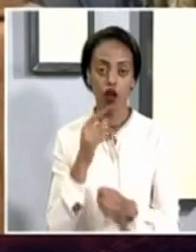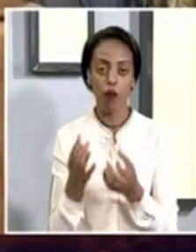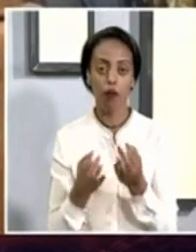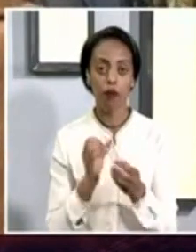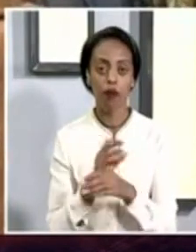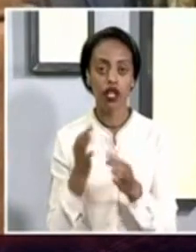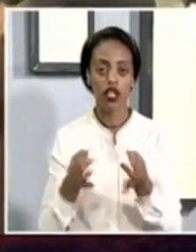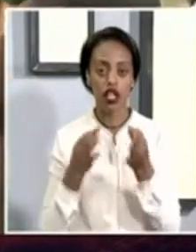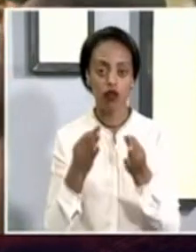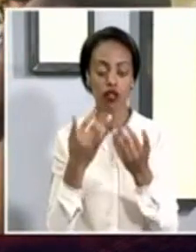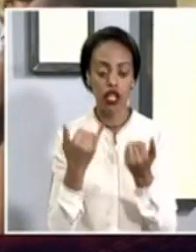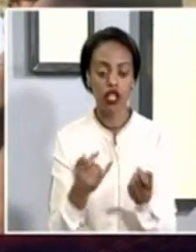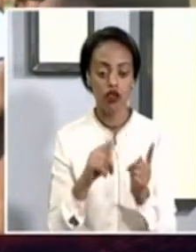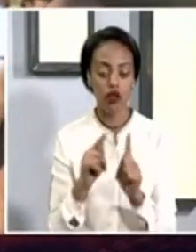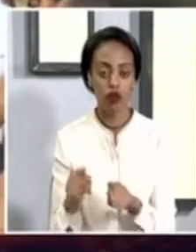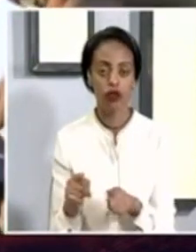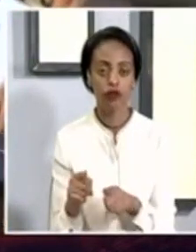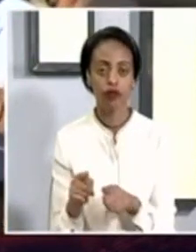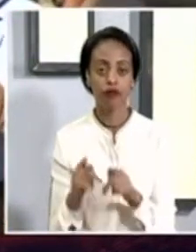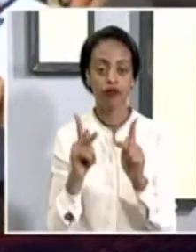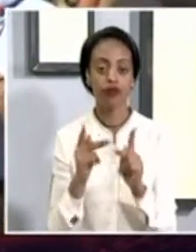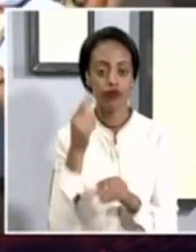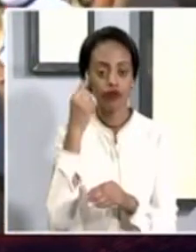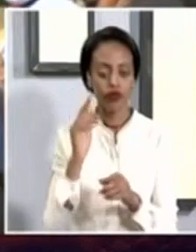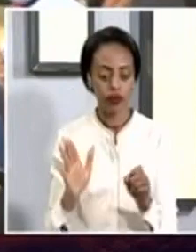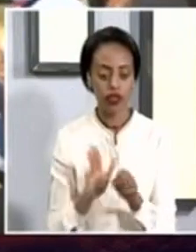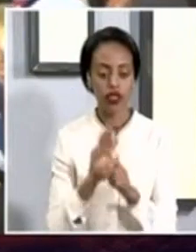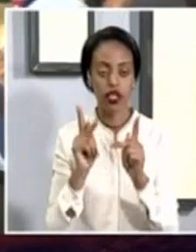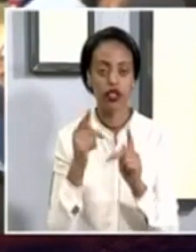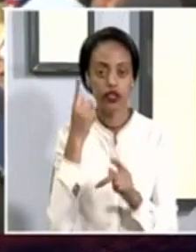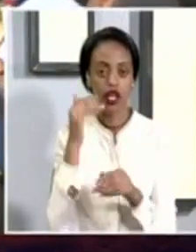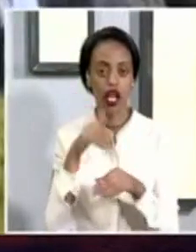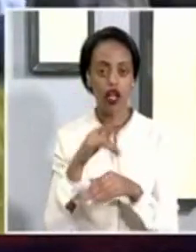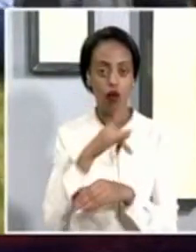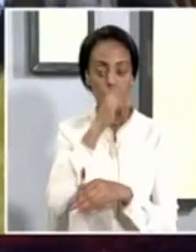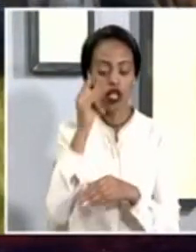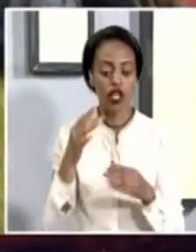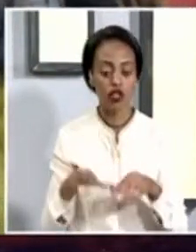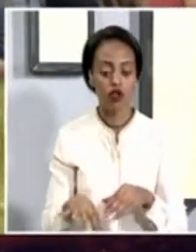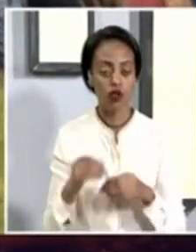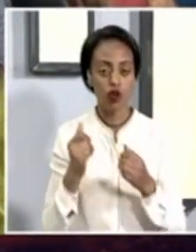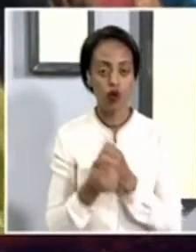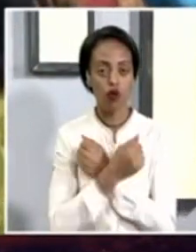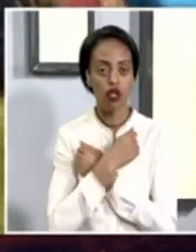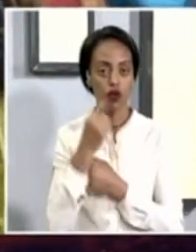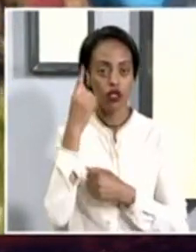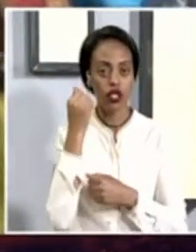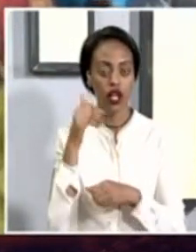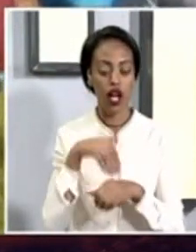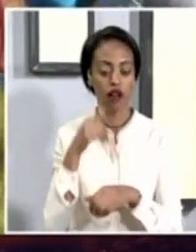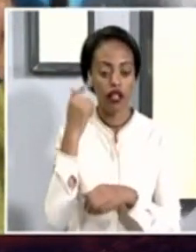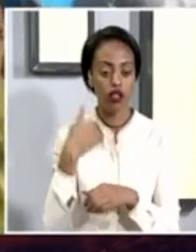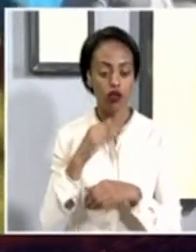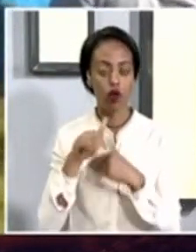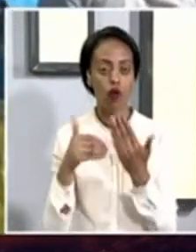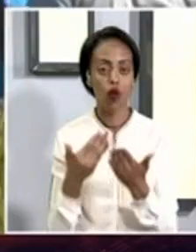ዘለው ስለዚ ሕዚ እውን ህዝቢ ትግራይን መላእ ህዝቢ ትግራይ ኢሉ እውን ኣብ ወፃእ ዓዲ ዝርከቡ ተጋሩን ፈተውቲ ትግራይን ኣብ ትግራይ ዘሎ